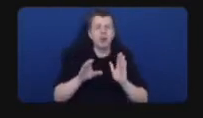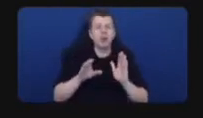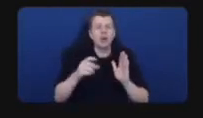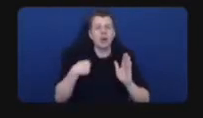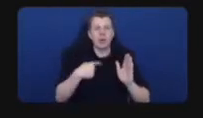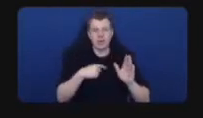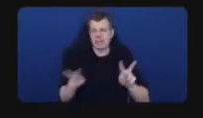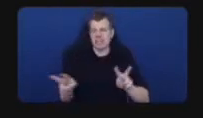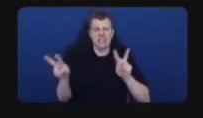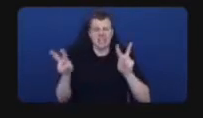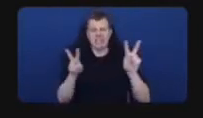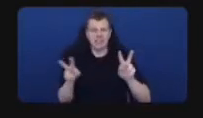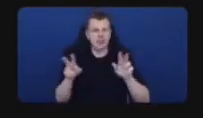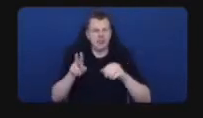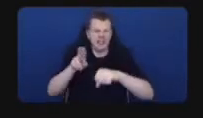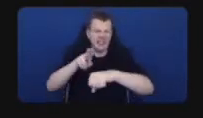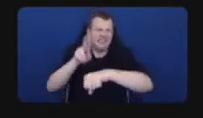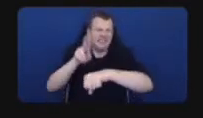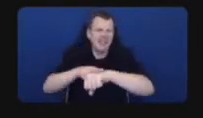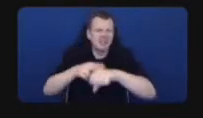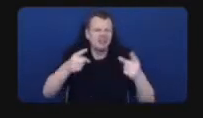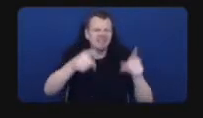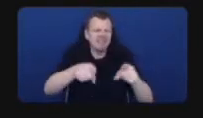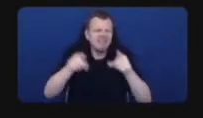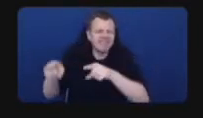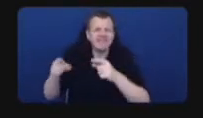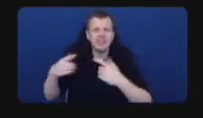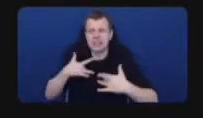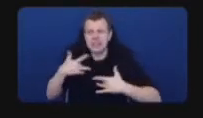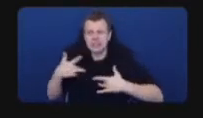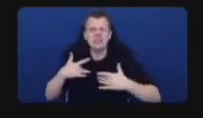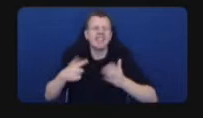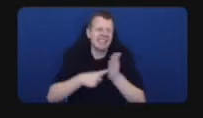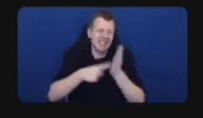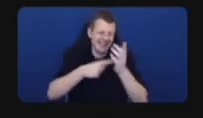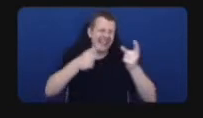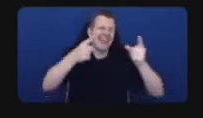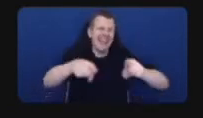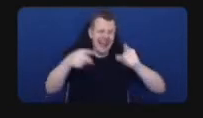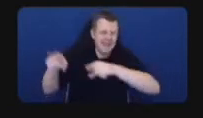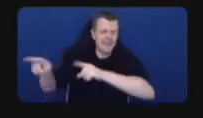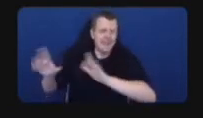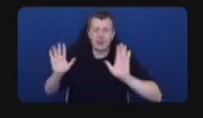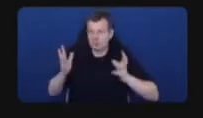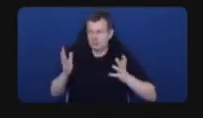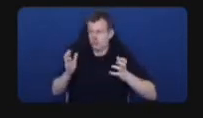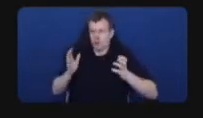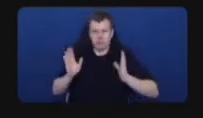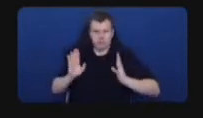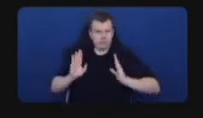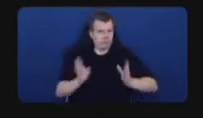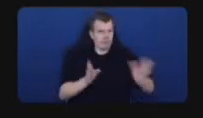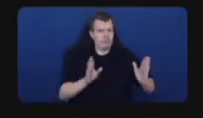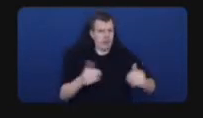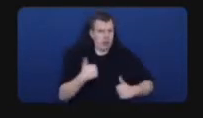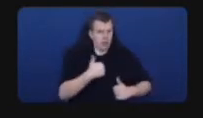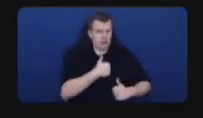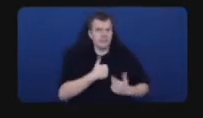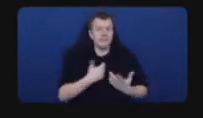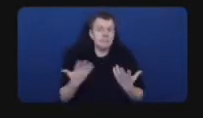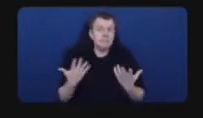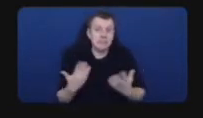大部分我们担心的是自然灾害，很不幸的在城市里面是的确是会有发